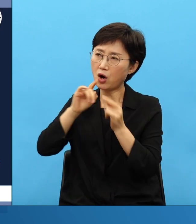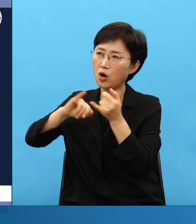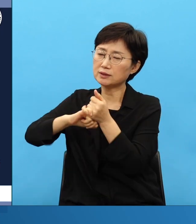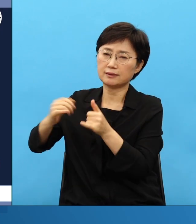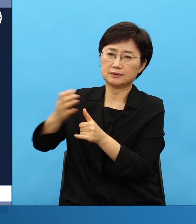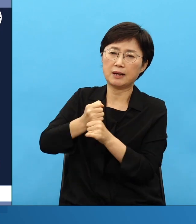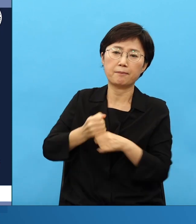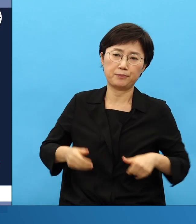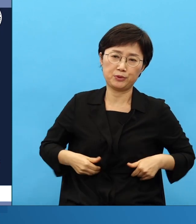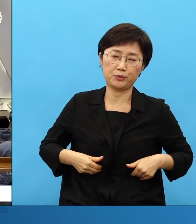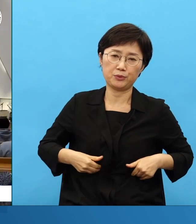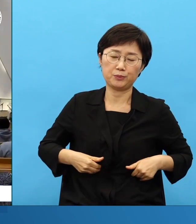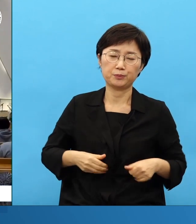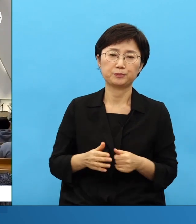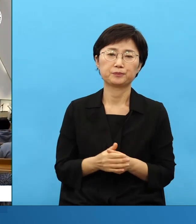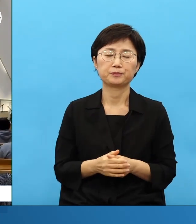강조했습니다.